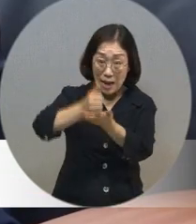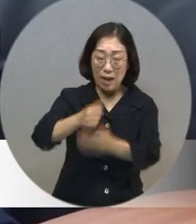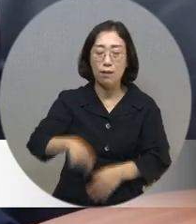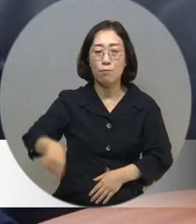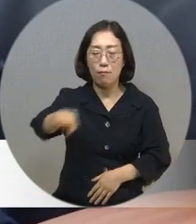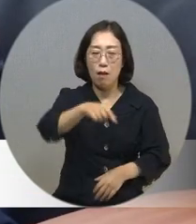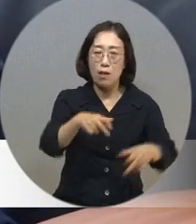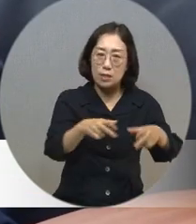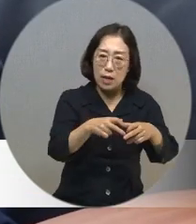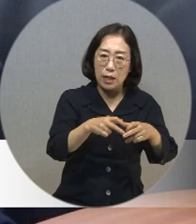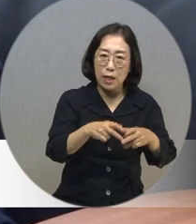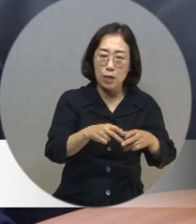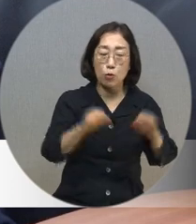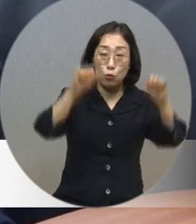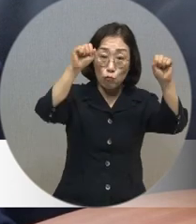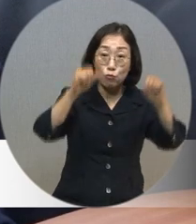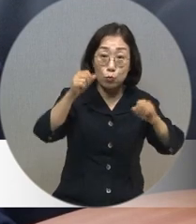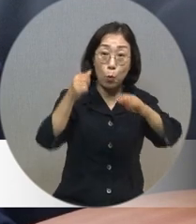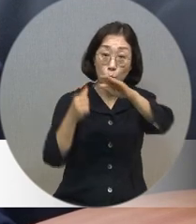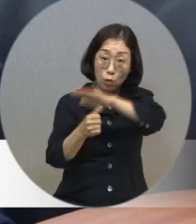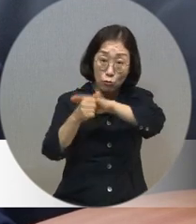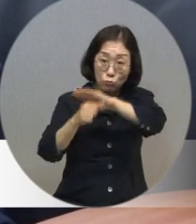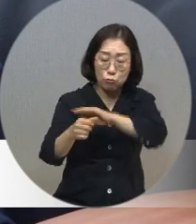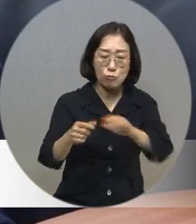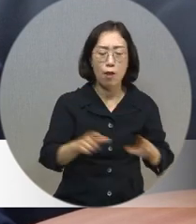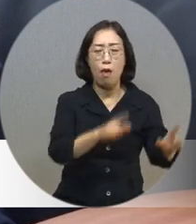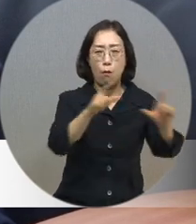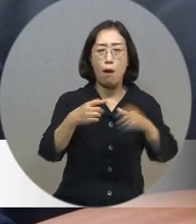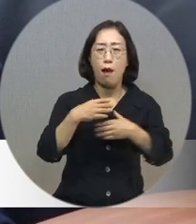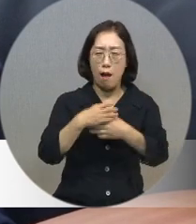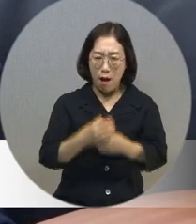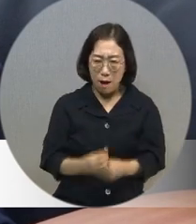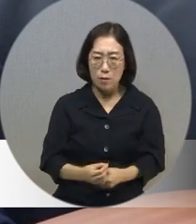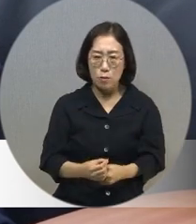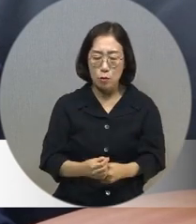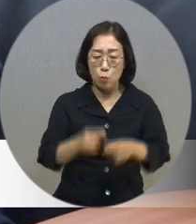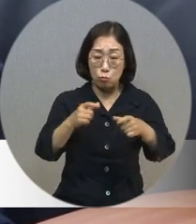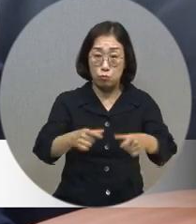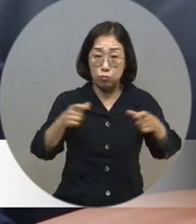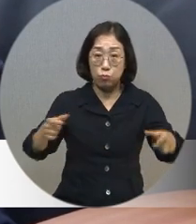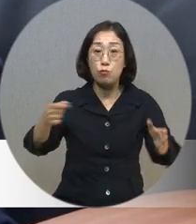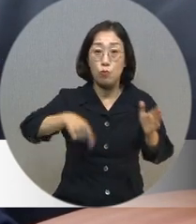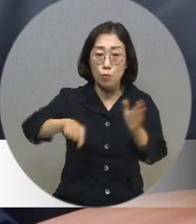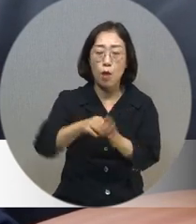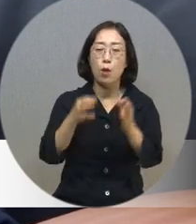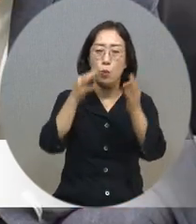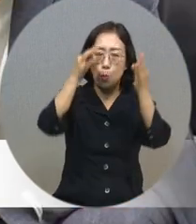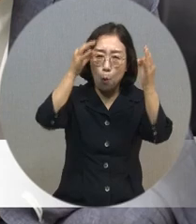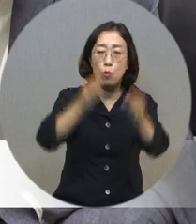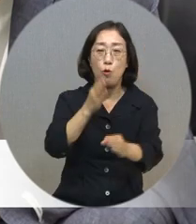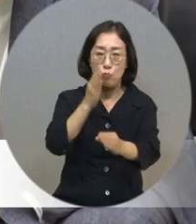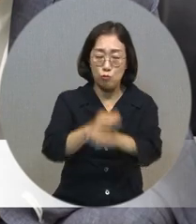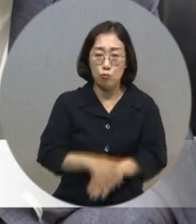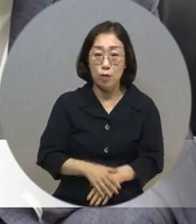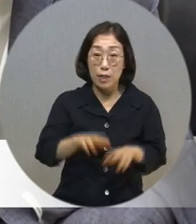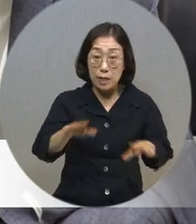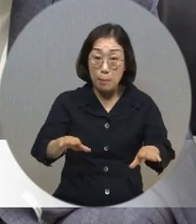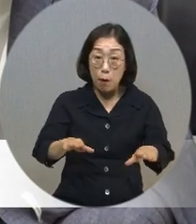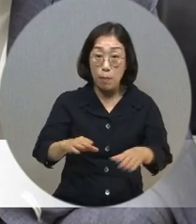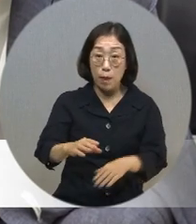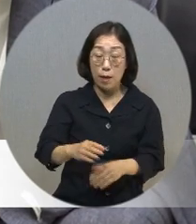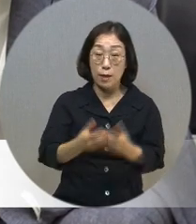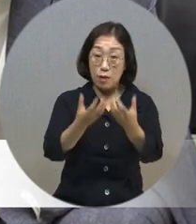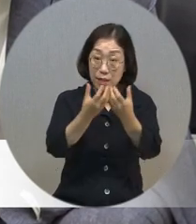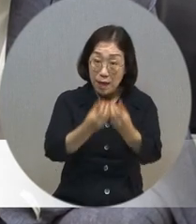장애인 체육 선수 생활 안정과 장애인 체육의 저변 확대를 위해 노력하고 있다며 이번 사례는